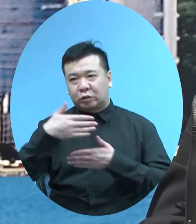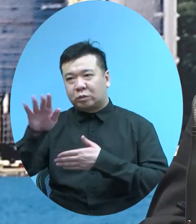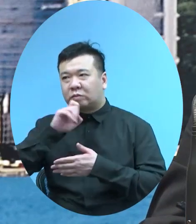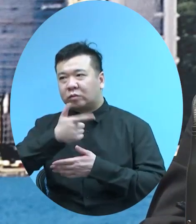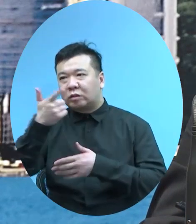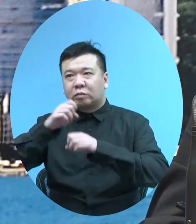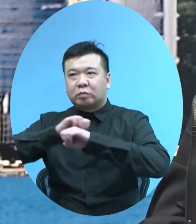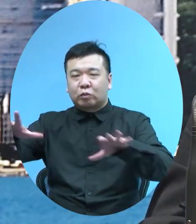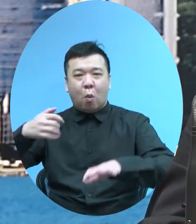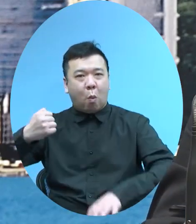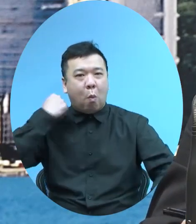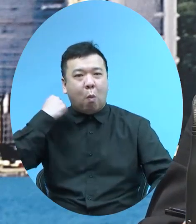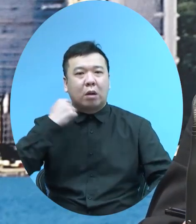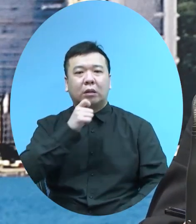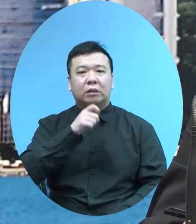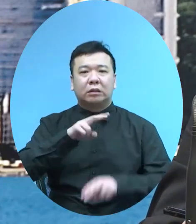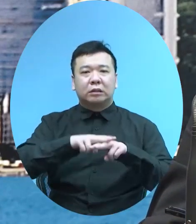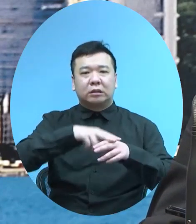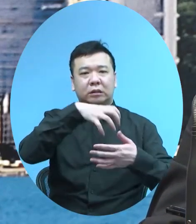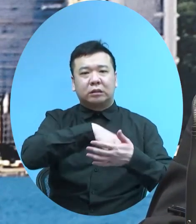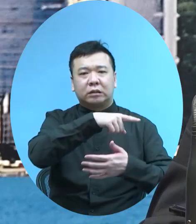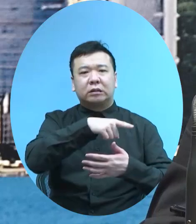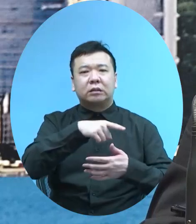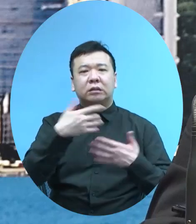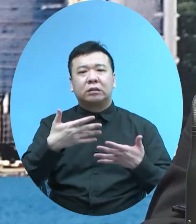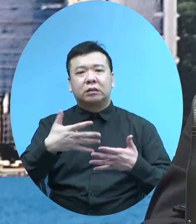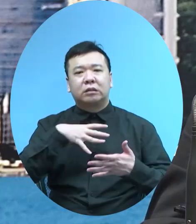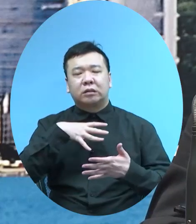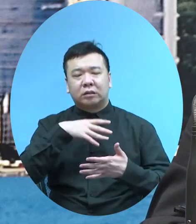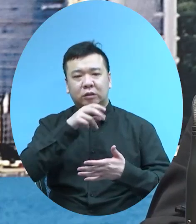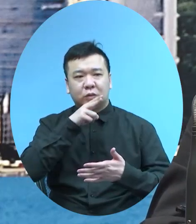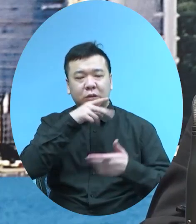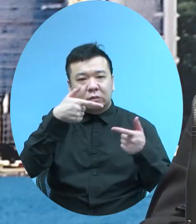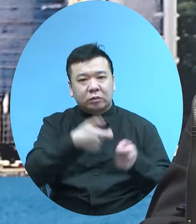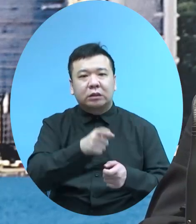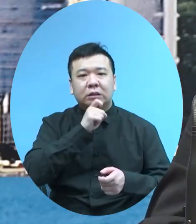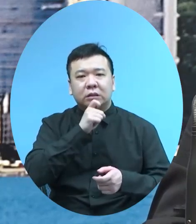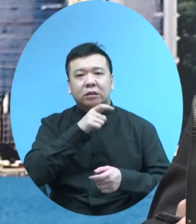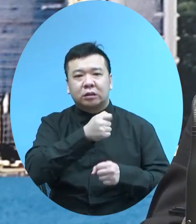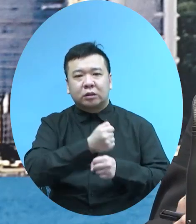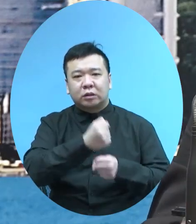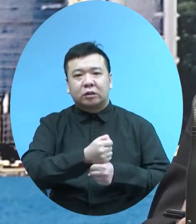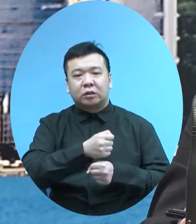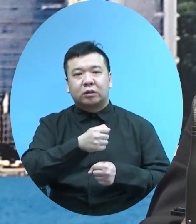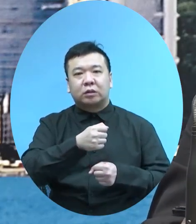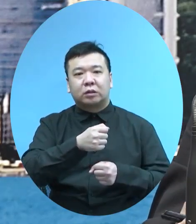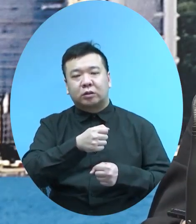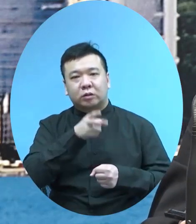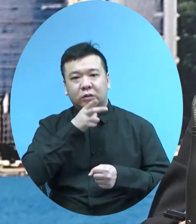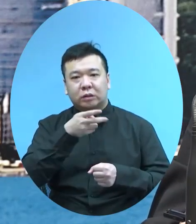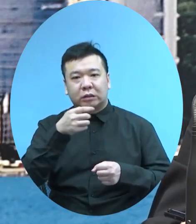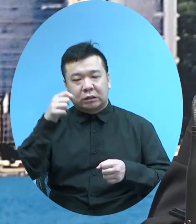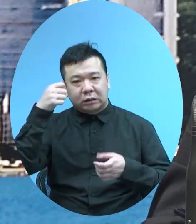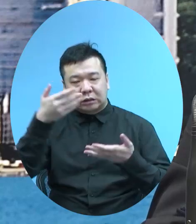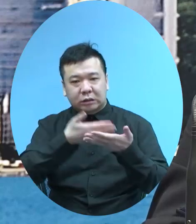方係傳播得好犀利啊，中國內地咧反而佢嘅疫情好似向下降緊，因為佢哋做得嗰個社交距